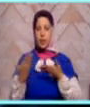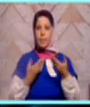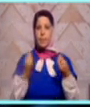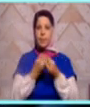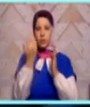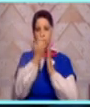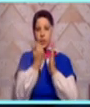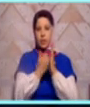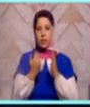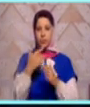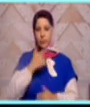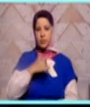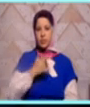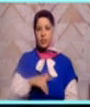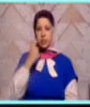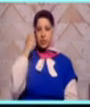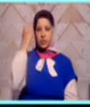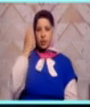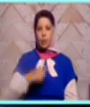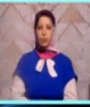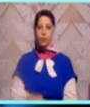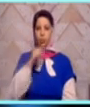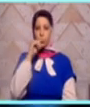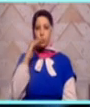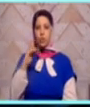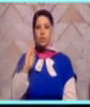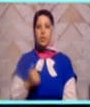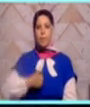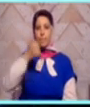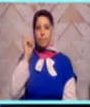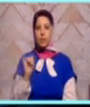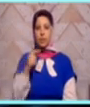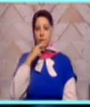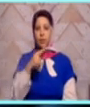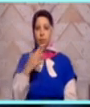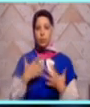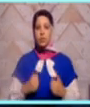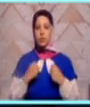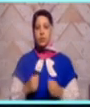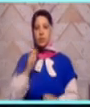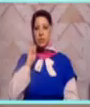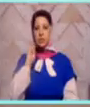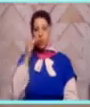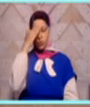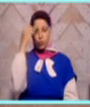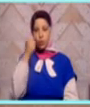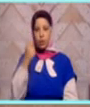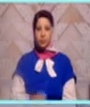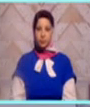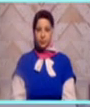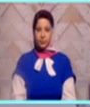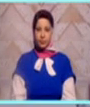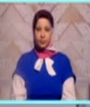الاحساس بشده الحراره. دكتور حسام عبد الغفار المتحدث الرسمي لوزارة الصحة، بشكر حضرتك يا فندم